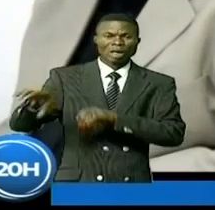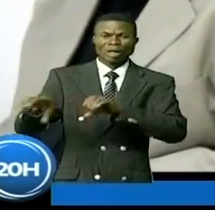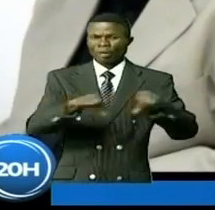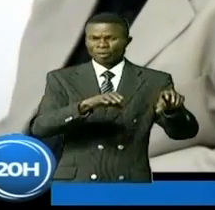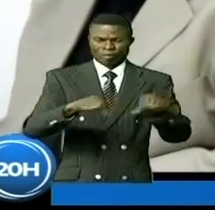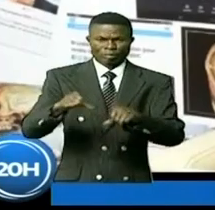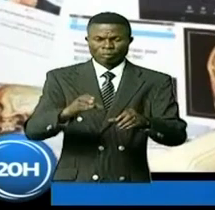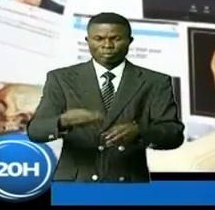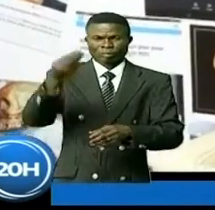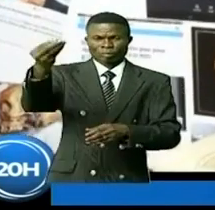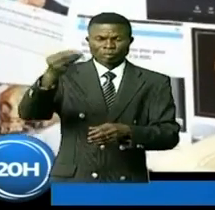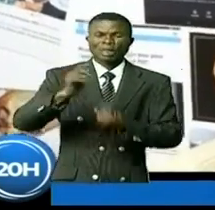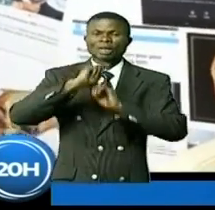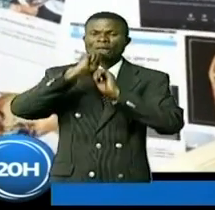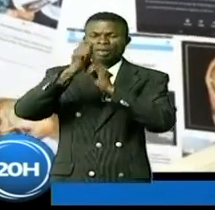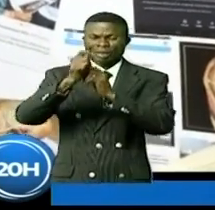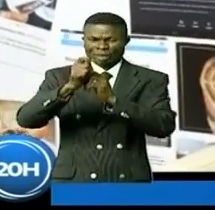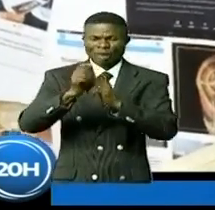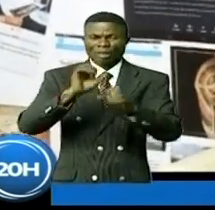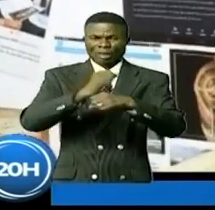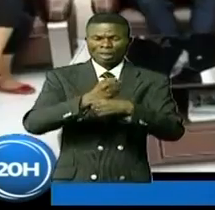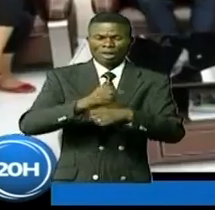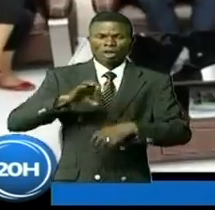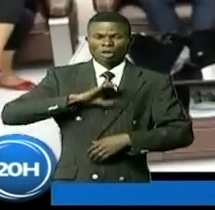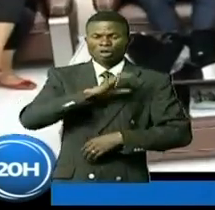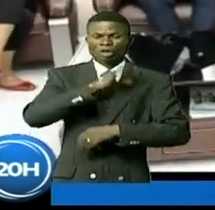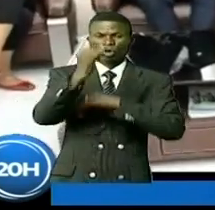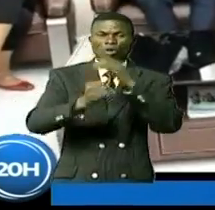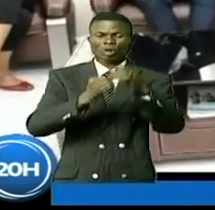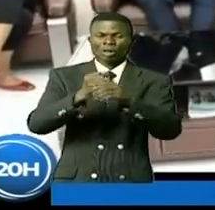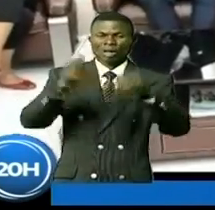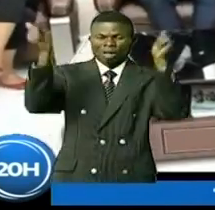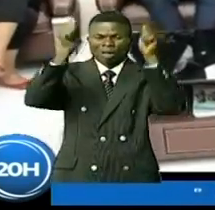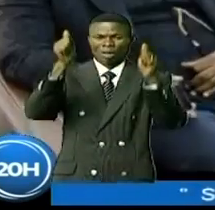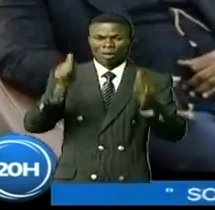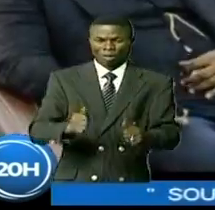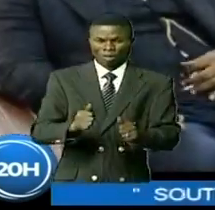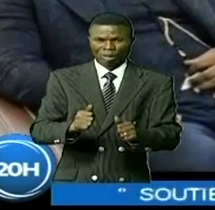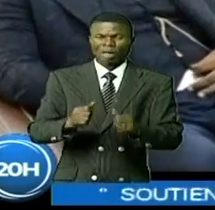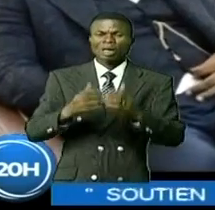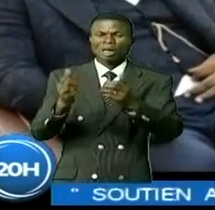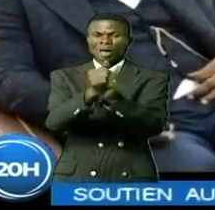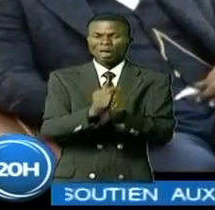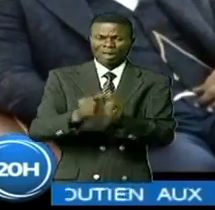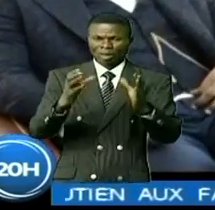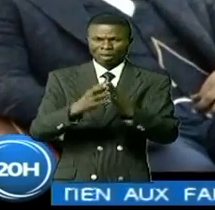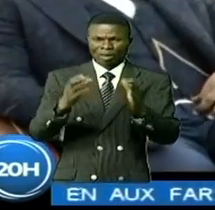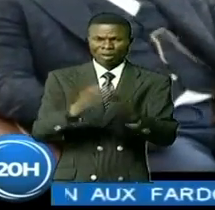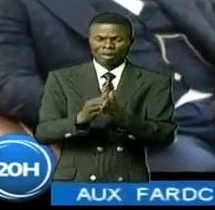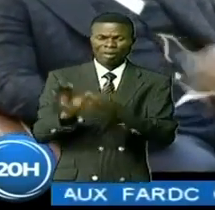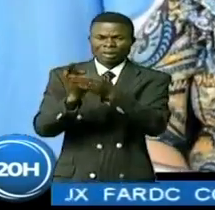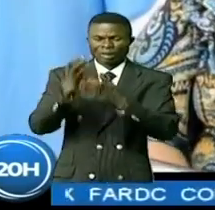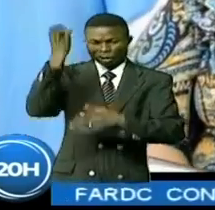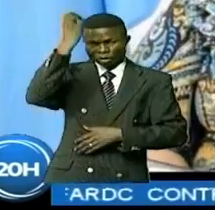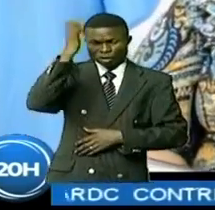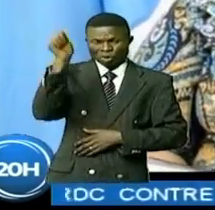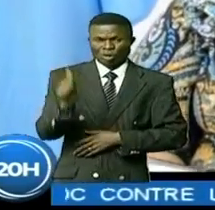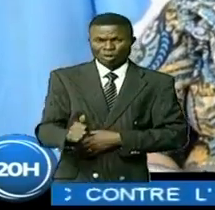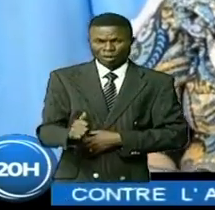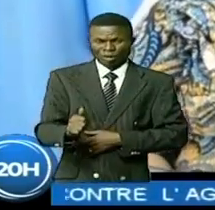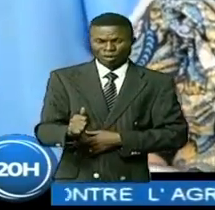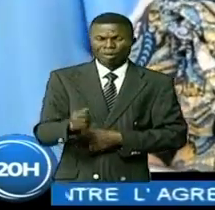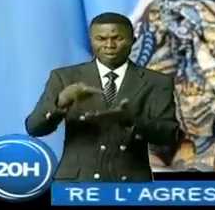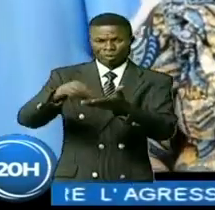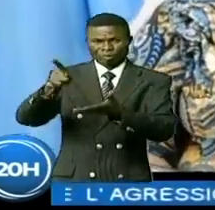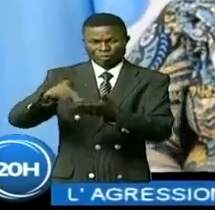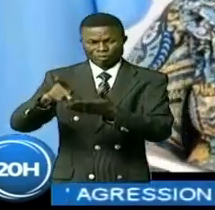de remise de prix a été créée par le comité international Afrima en collaboration avec l'Union africaine pour récompenser